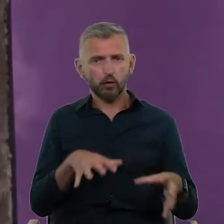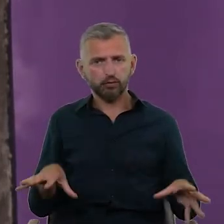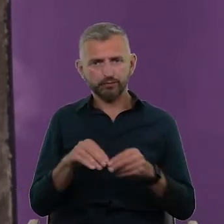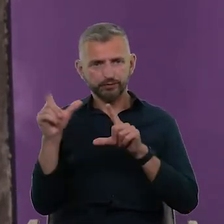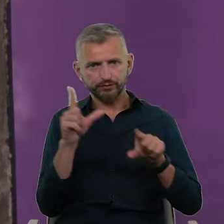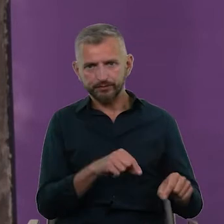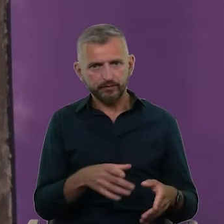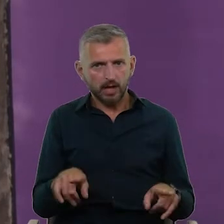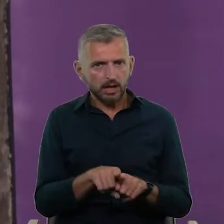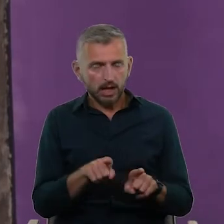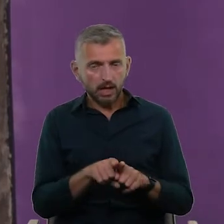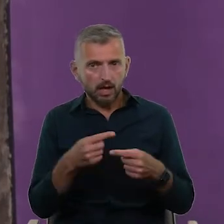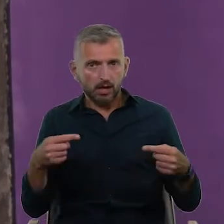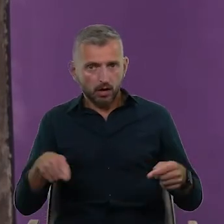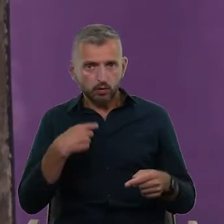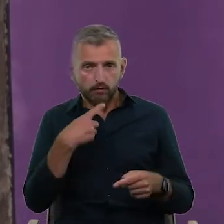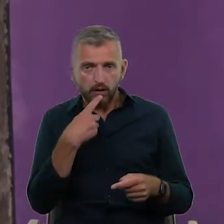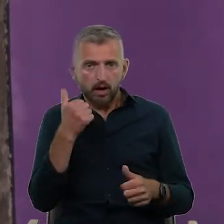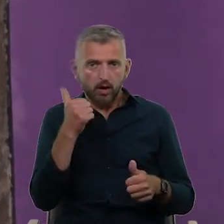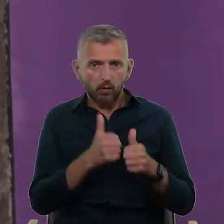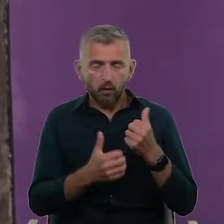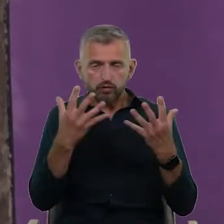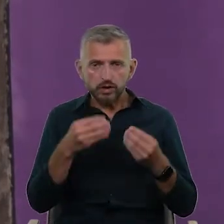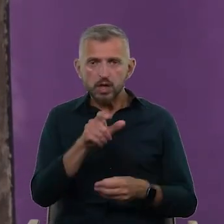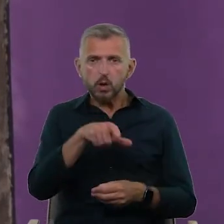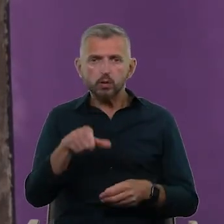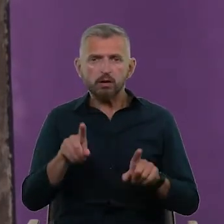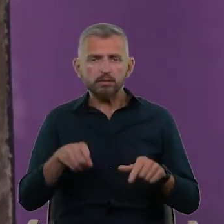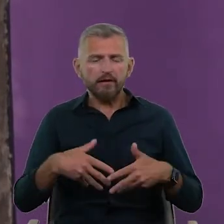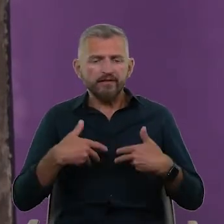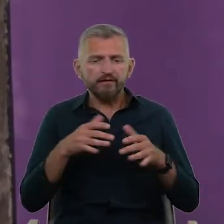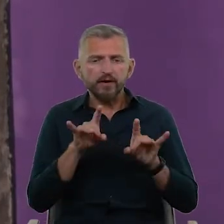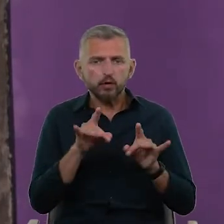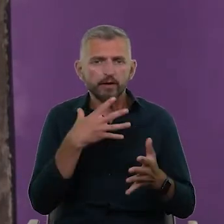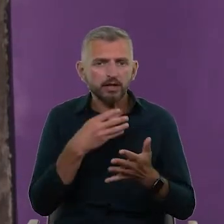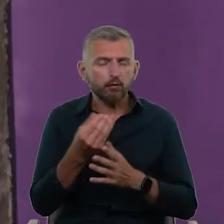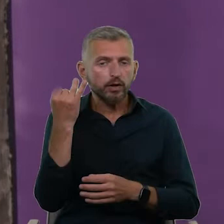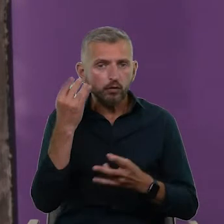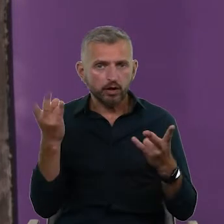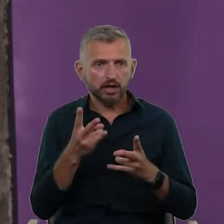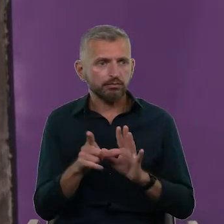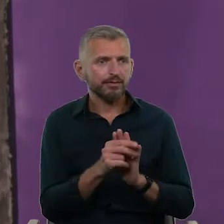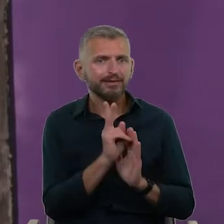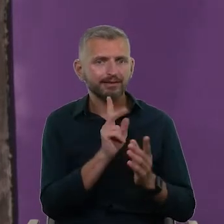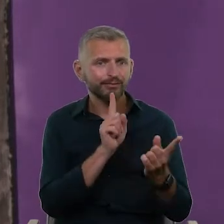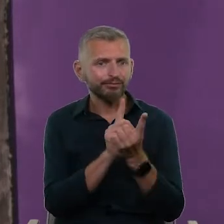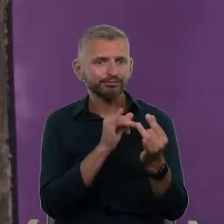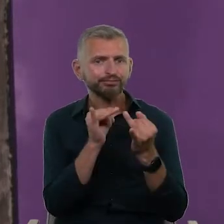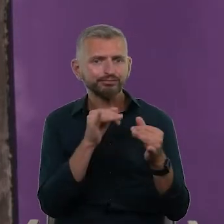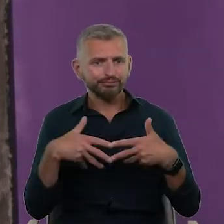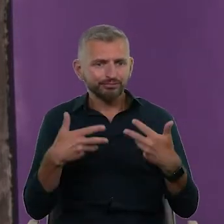от речі кожен день говорять про те, що людям навіть висловити свою історію потрібно з кимось. Вони